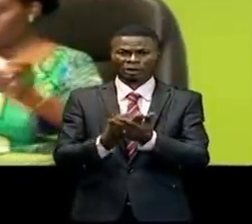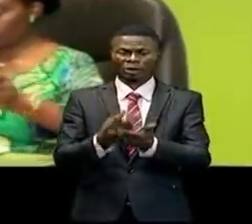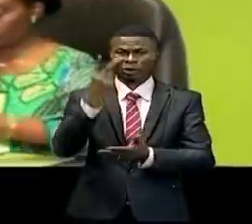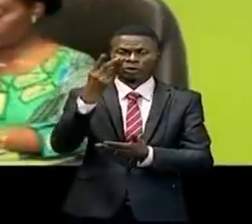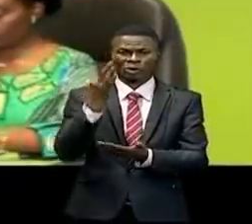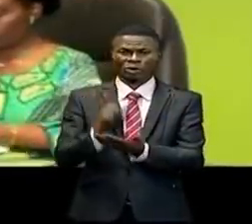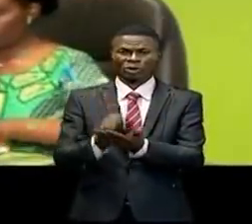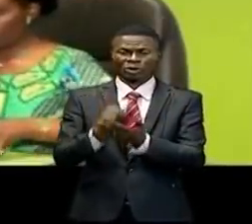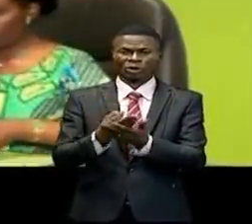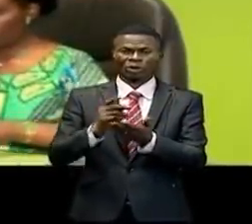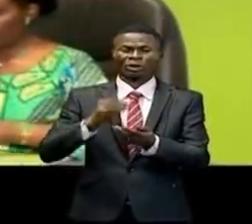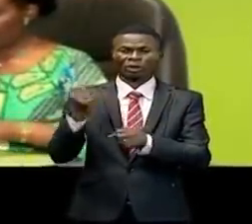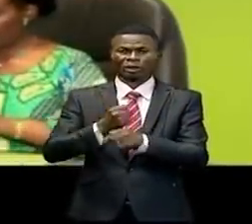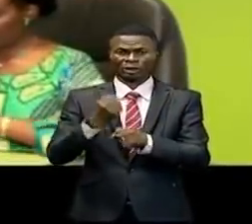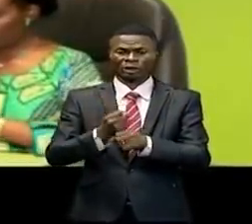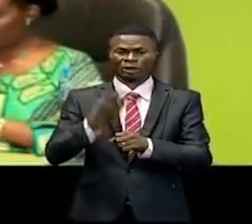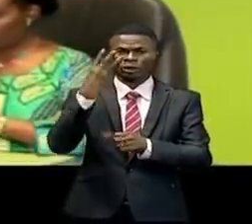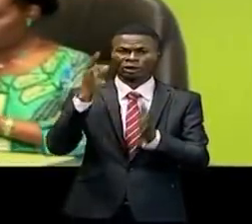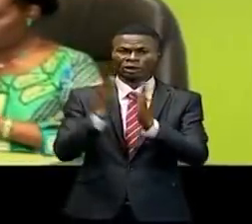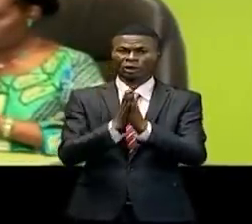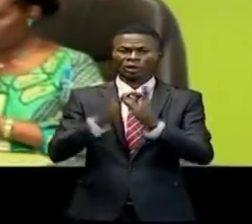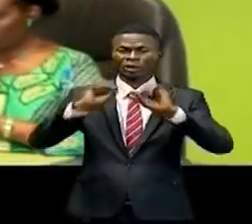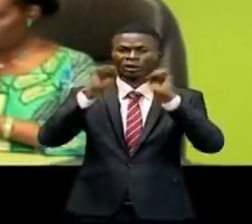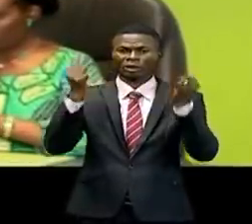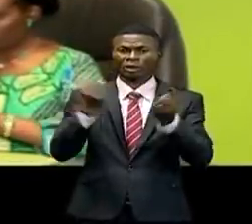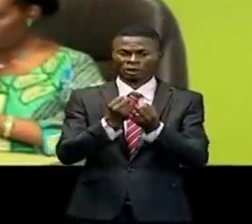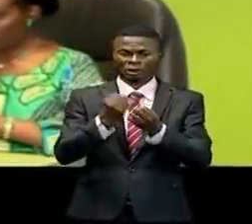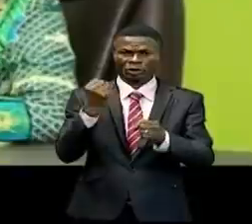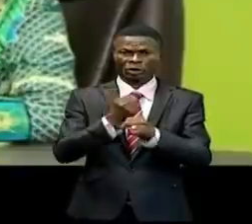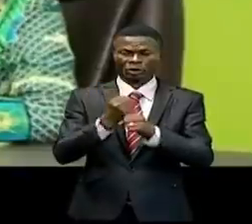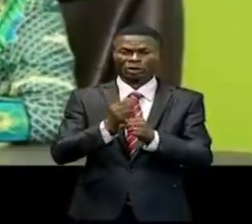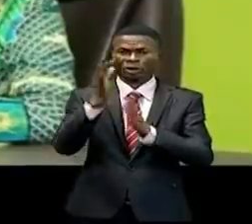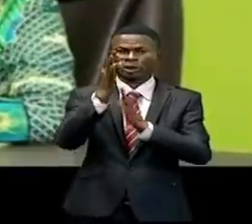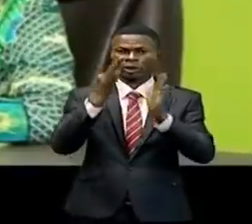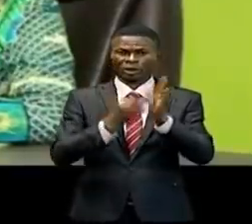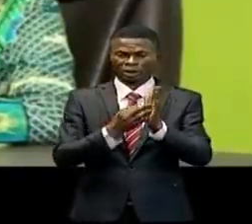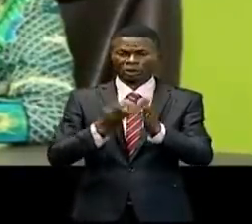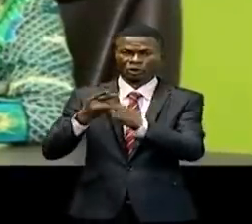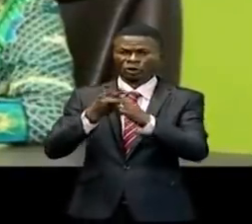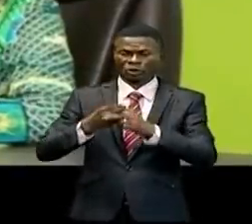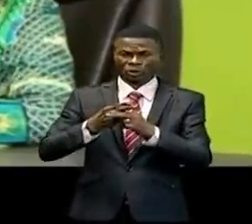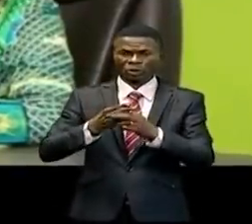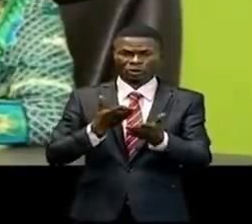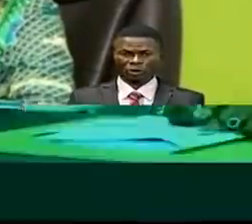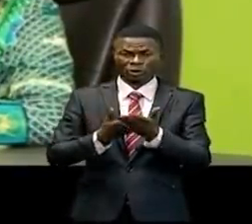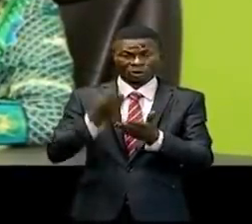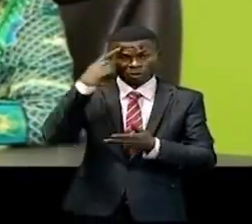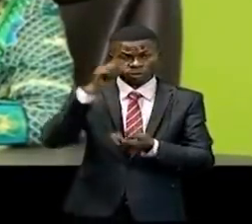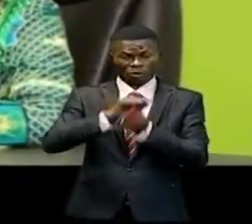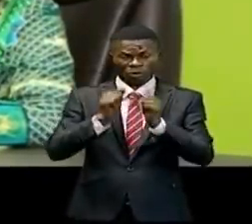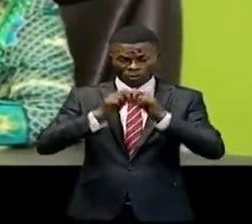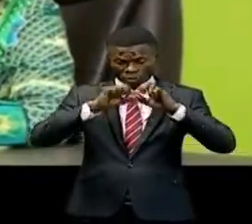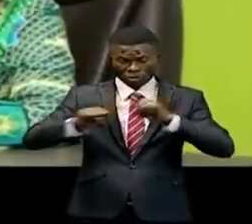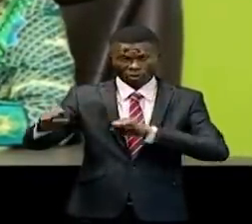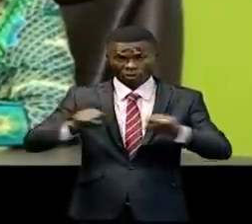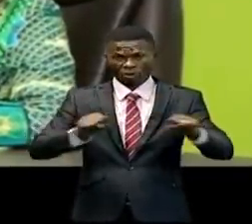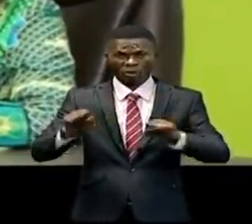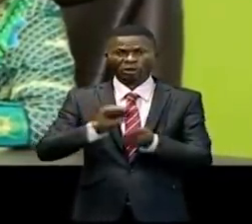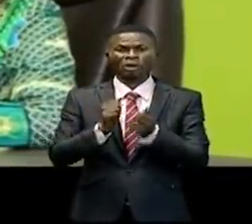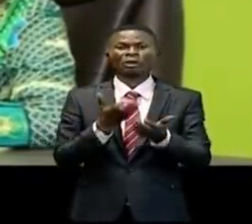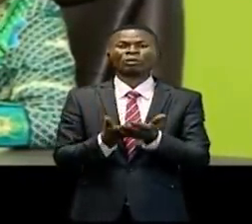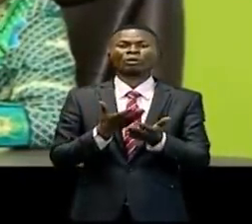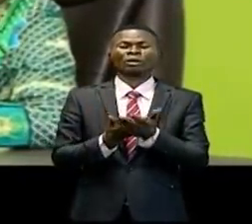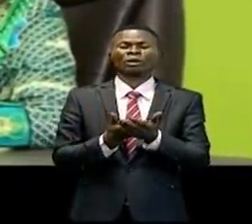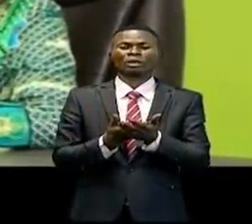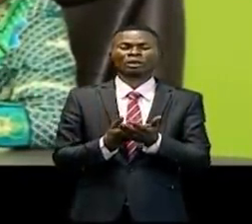de pension, 10 sociétés d'assurance et 18 intermédiaires d'assurance. À l'issue de l'examen de la situation,